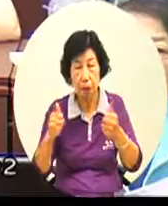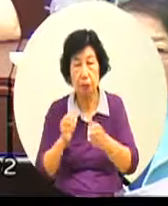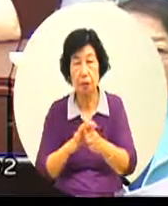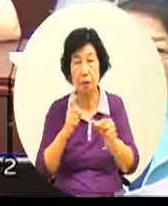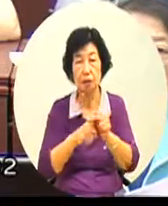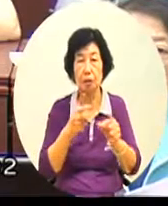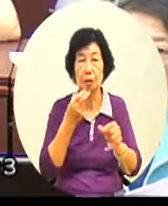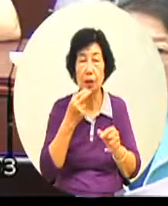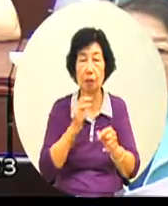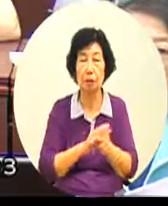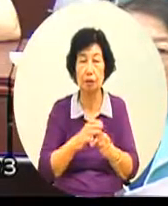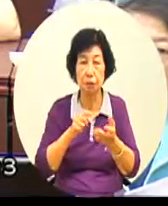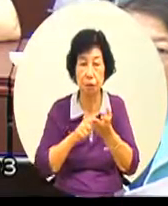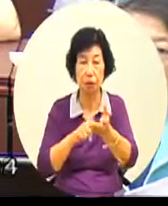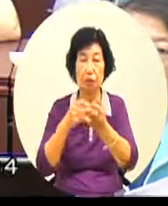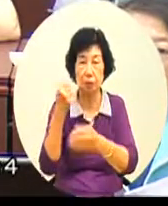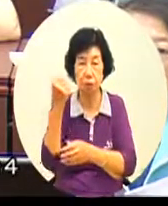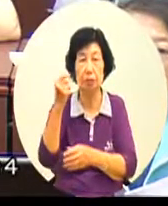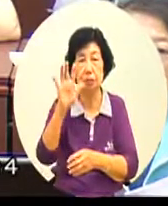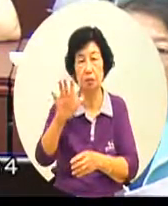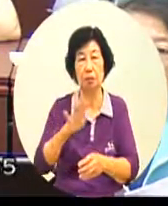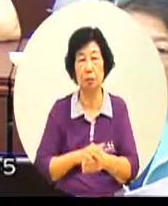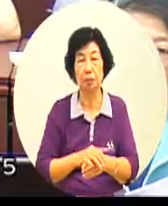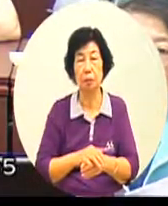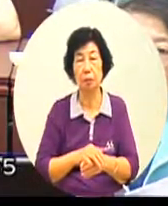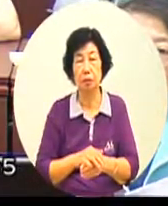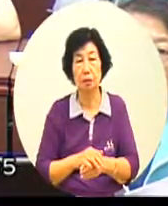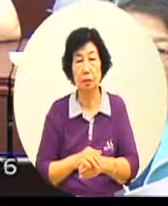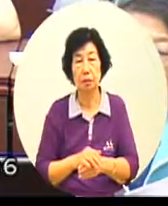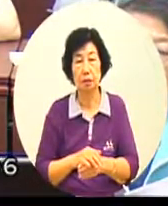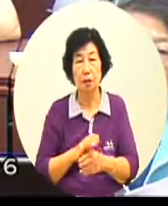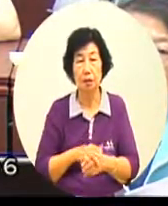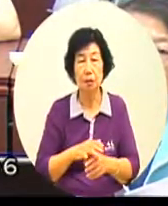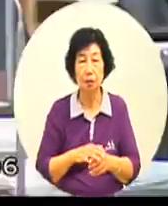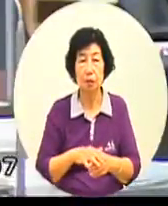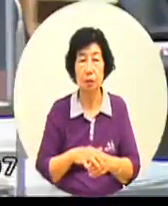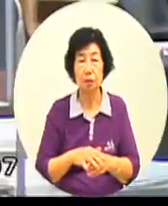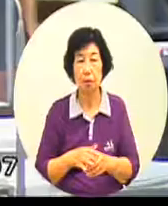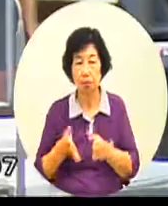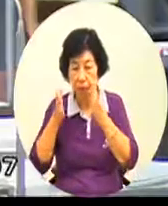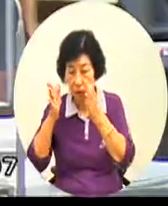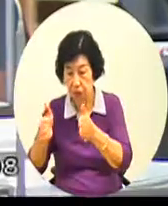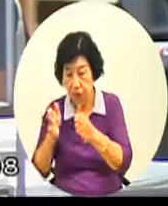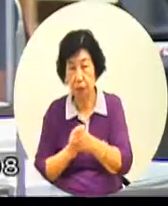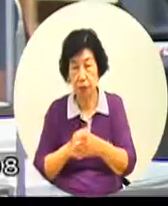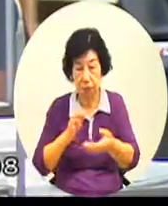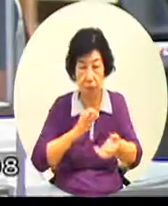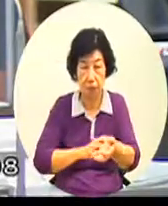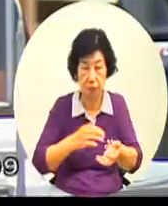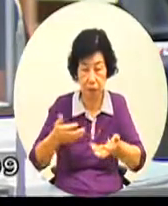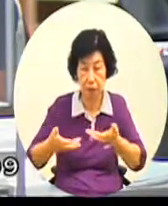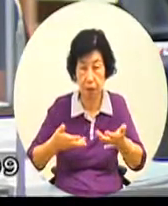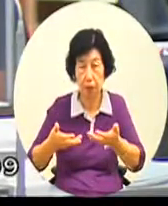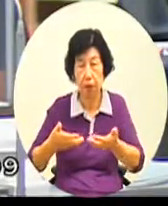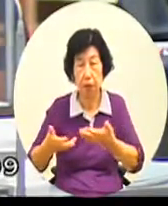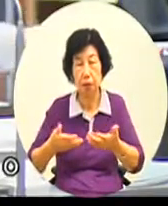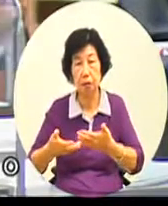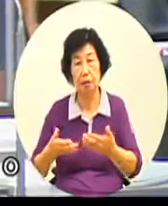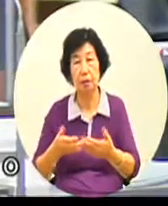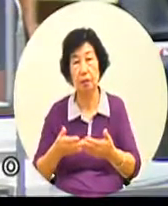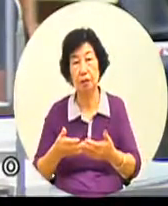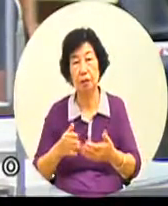的，因为其实中央基本上 说要主动去跟这些医疗团队来共同一个协调跟合作这样子，不